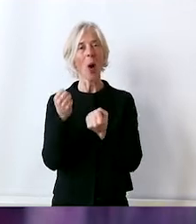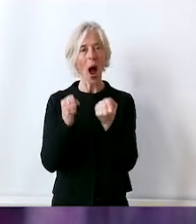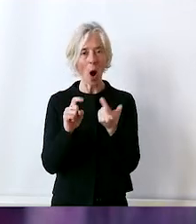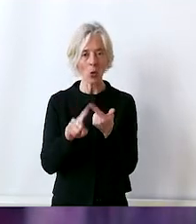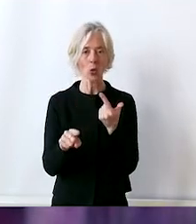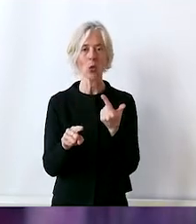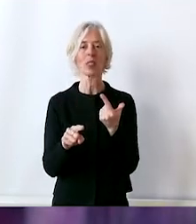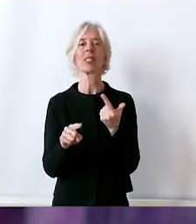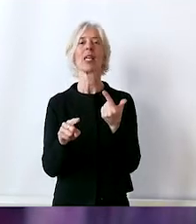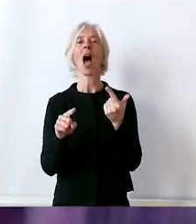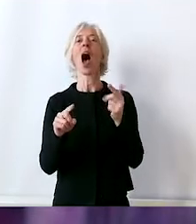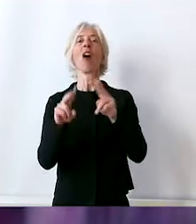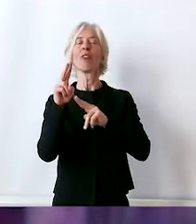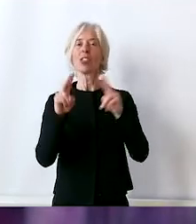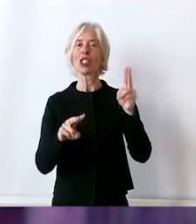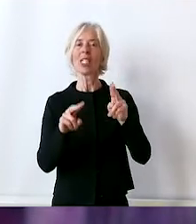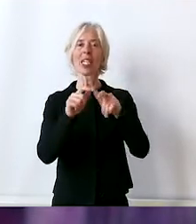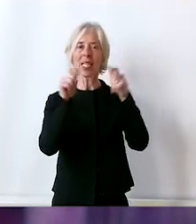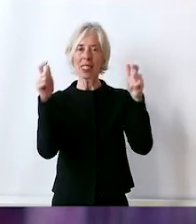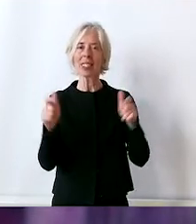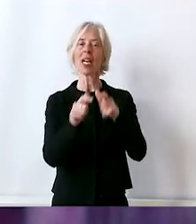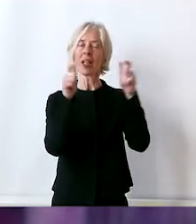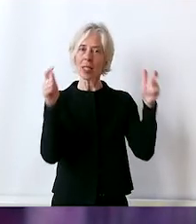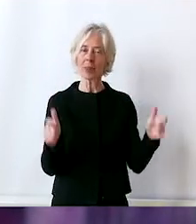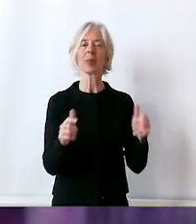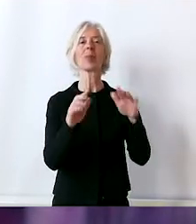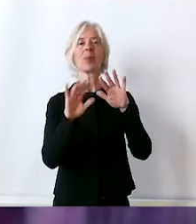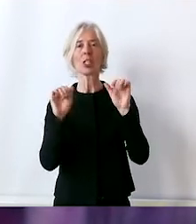Stadt Augsburg, der Sparkassen Wald.